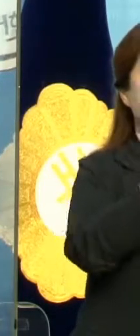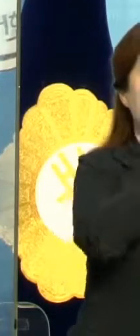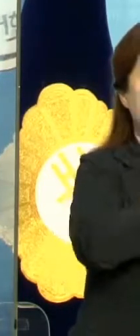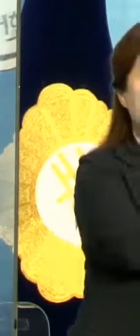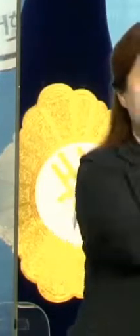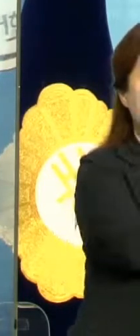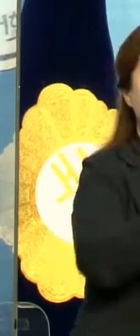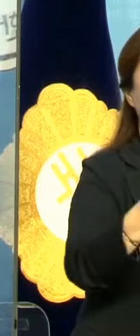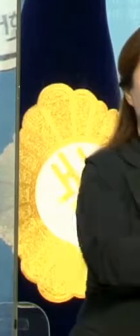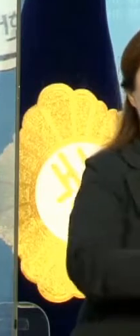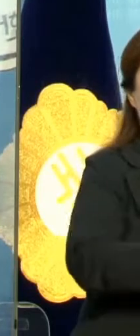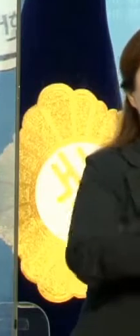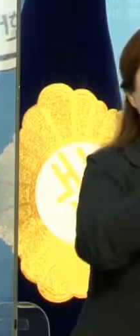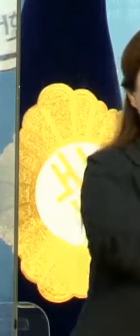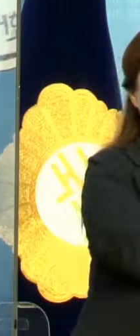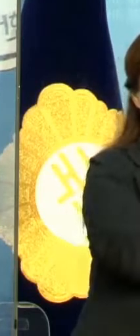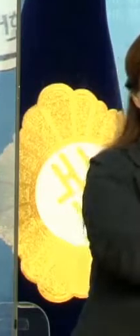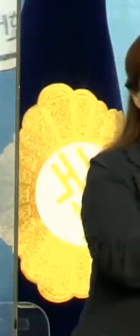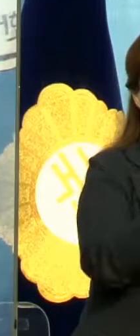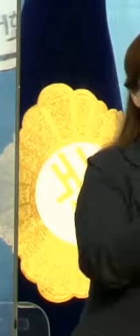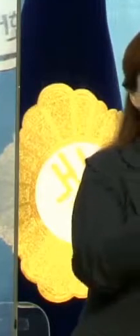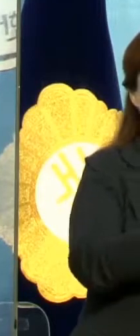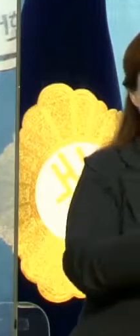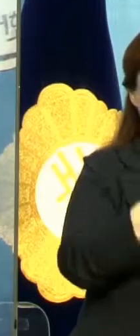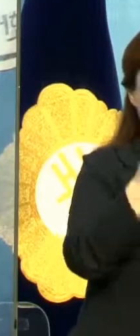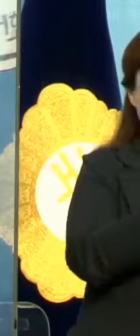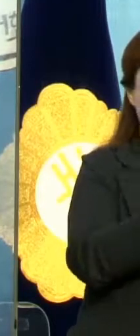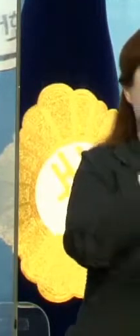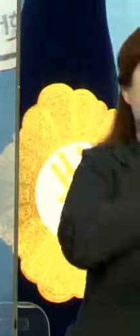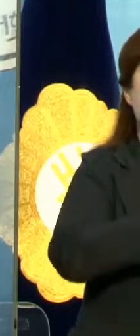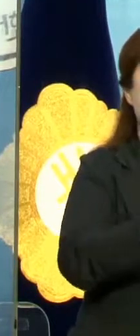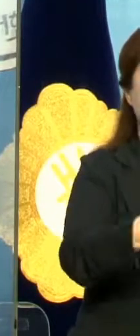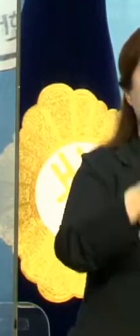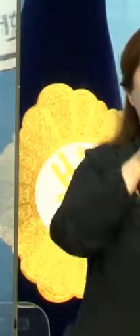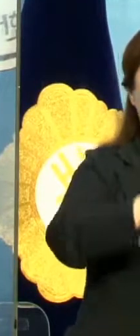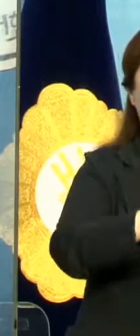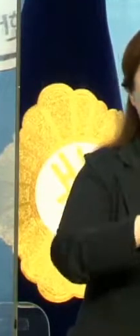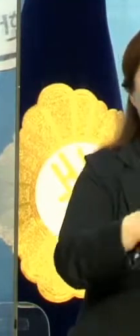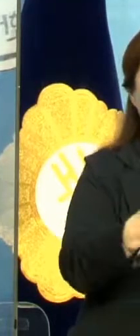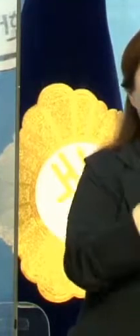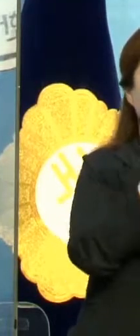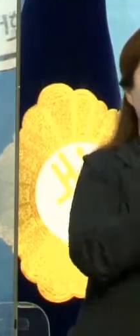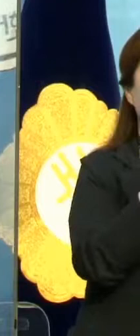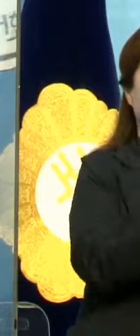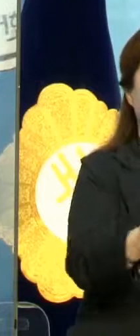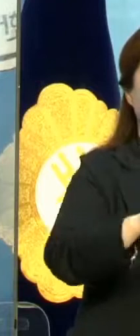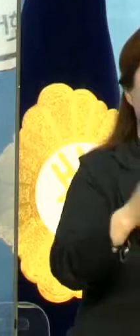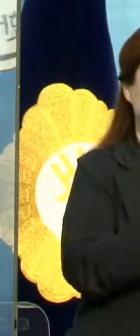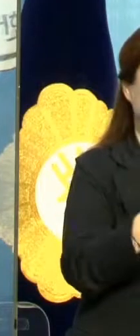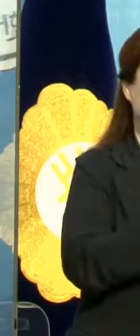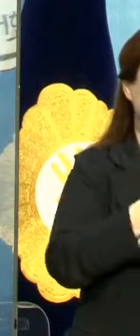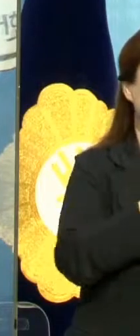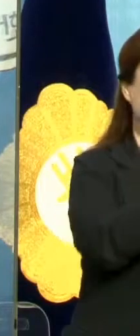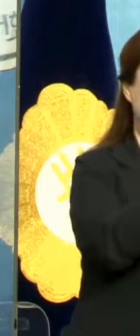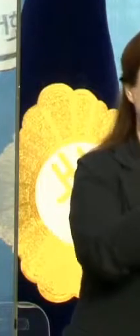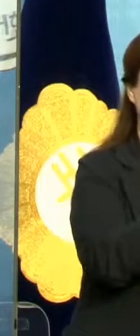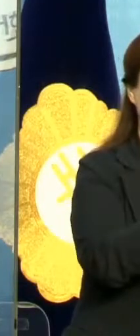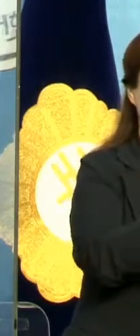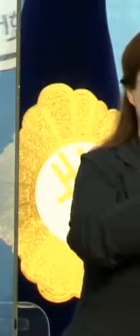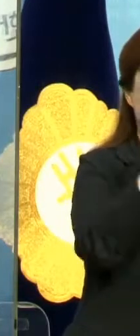법 개정안이 정보 안으로 2 제출된 바 있습니다 해당 아니 법들을 모두다 포괄해서